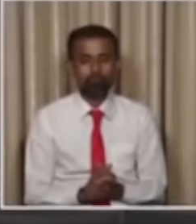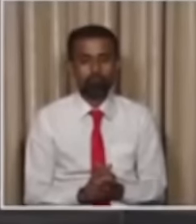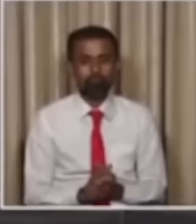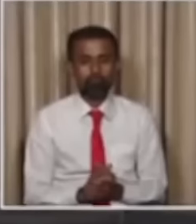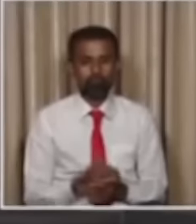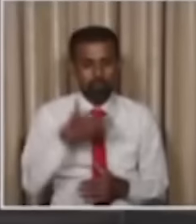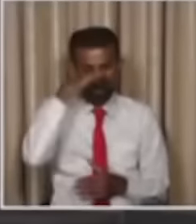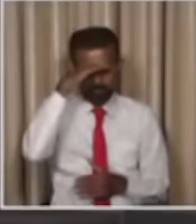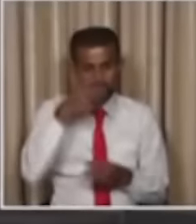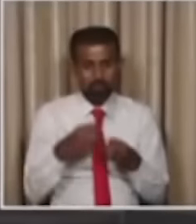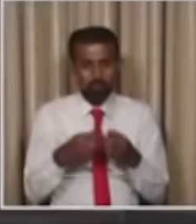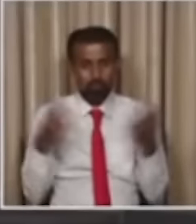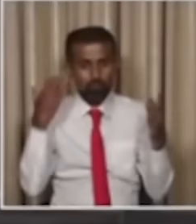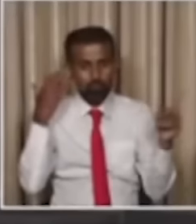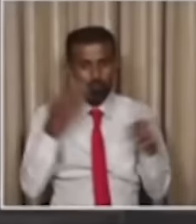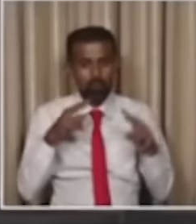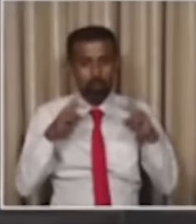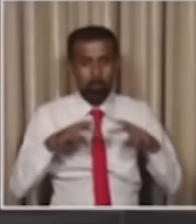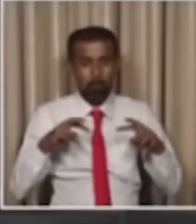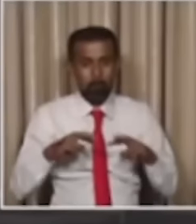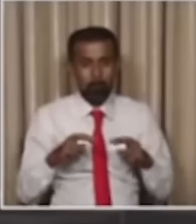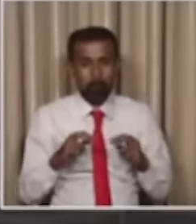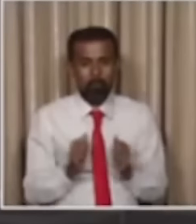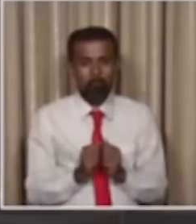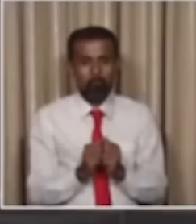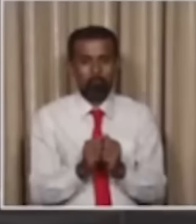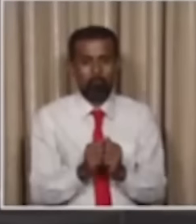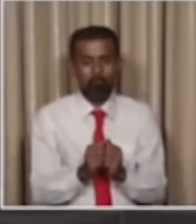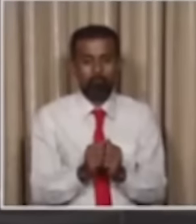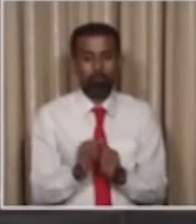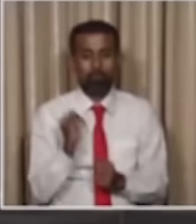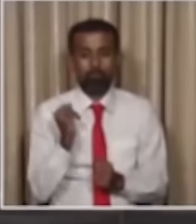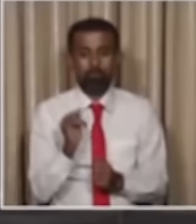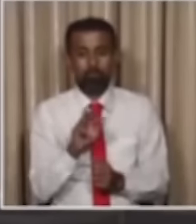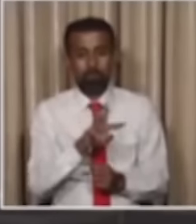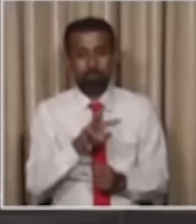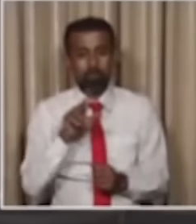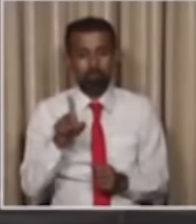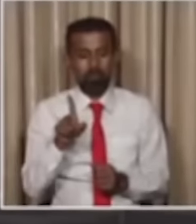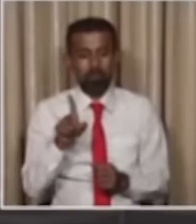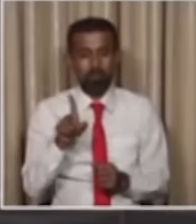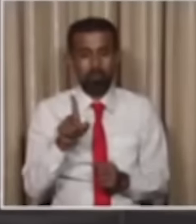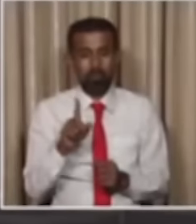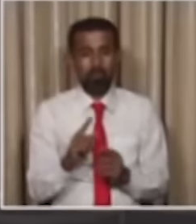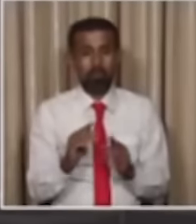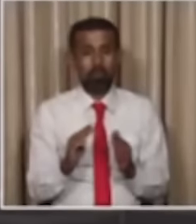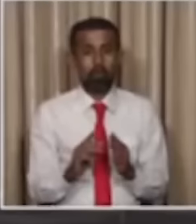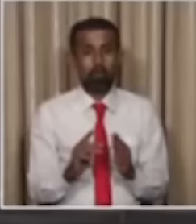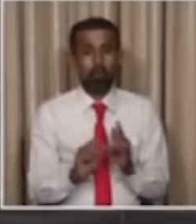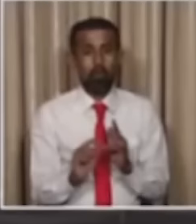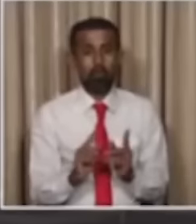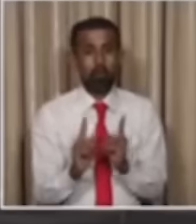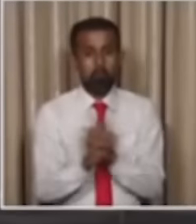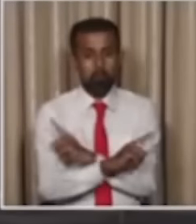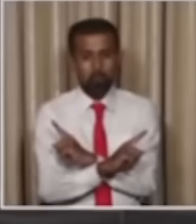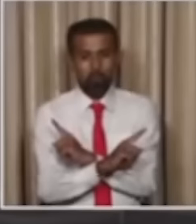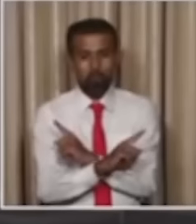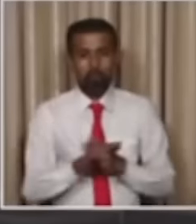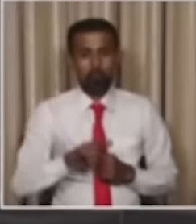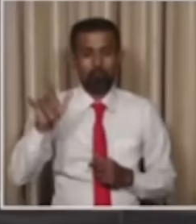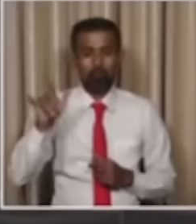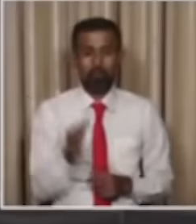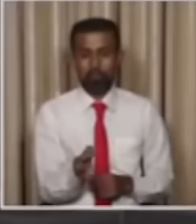පාස්කු දින ප්‍රහාරය සම්බන්ධයෙන් විමර්ශන කටයුතු සිදුකර නිලධාරීන් 31 දෙනෙකුට පමණ ස්ථාන මාරුවීම් ලබා දීමටත් විදේශ ගමන්